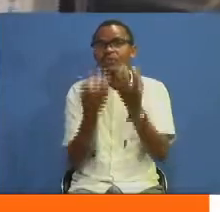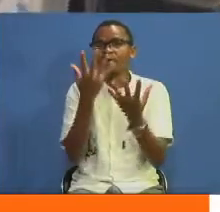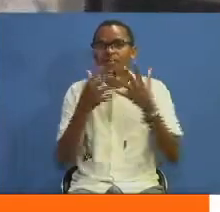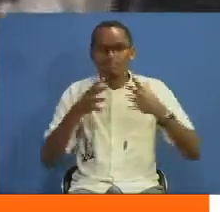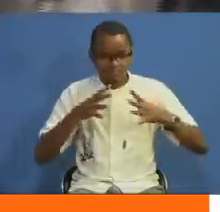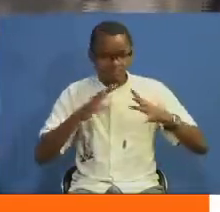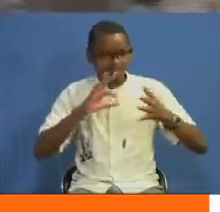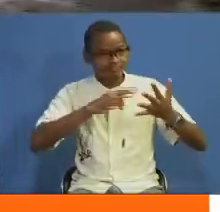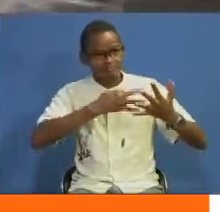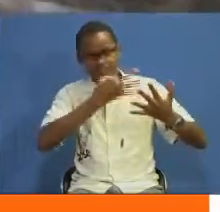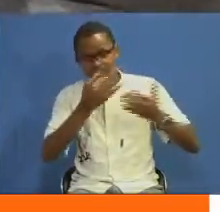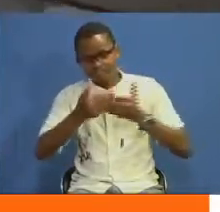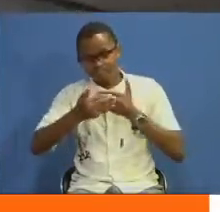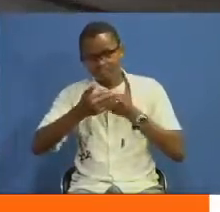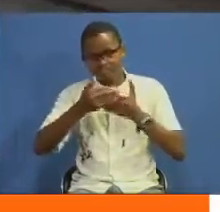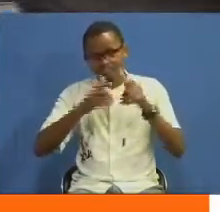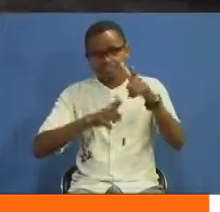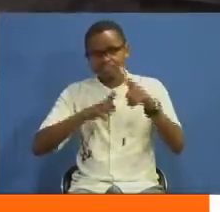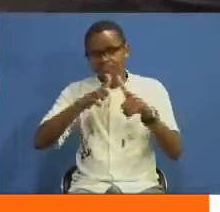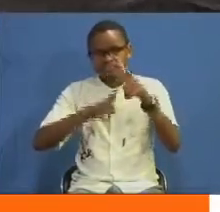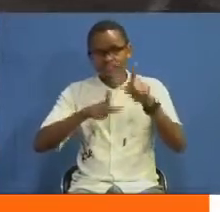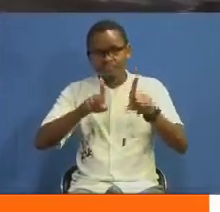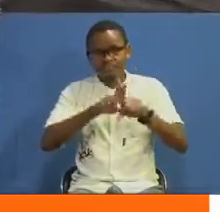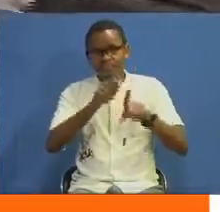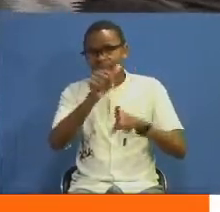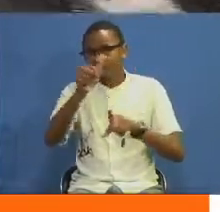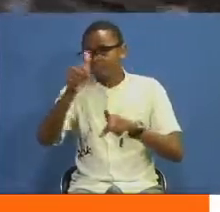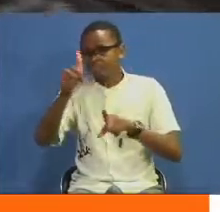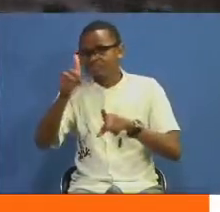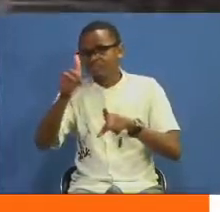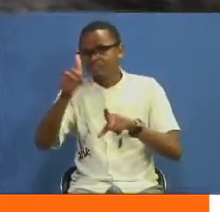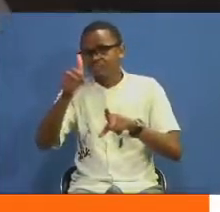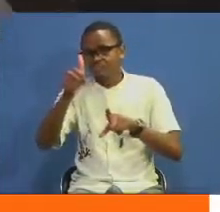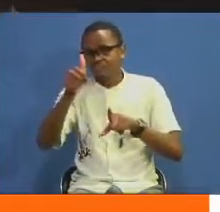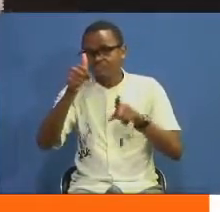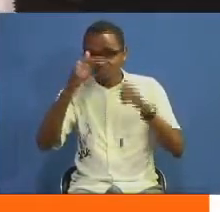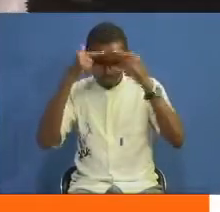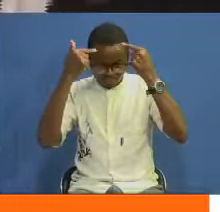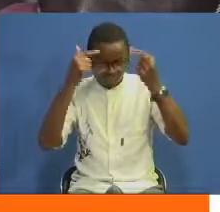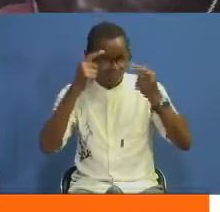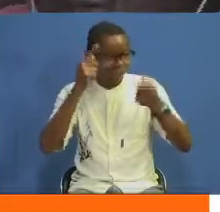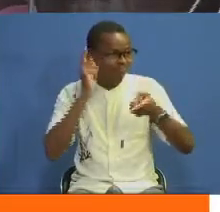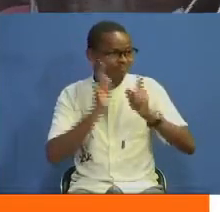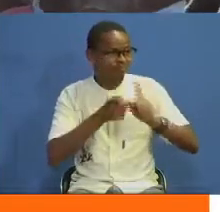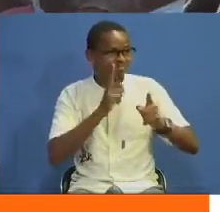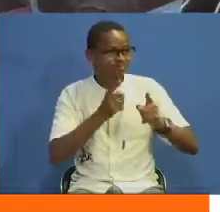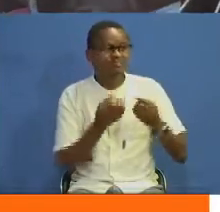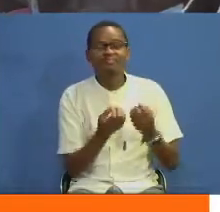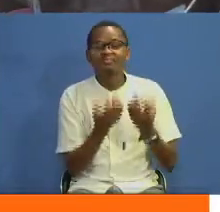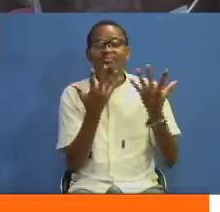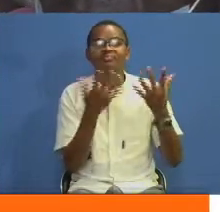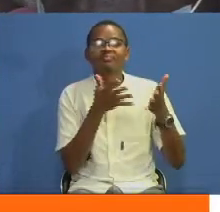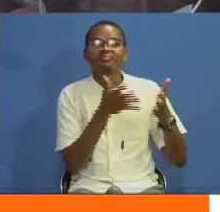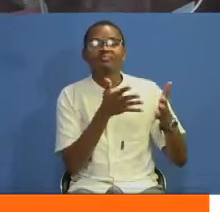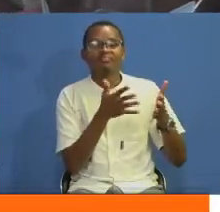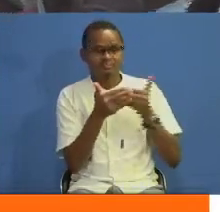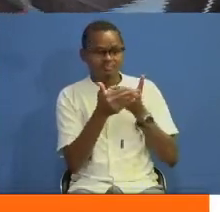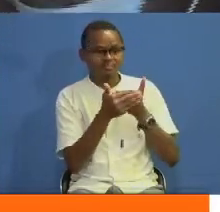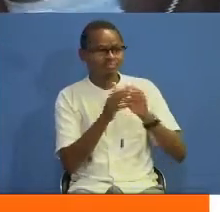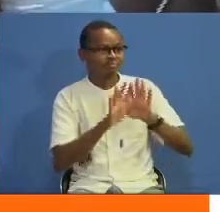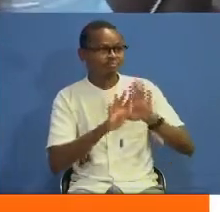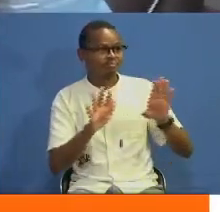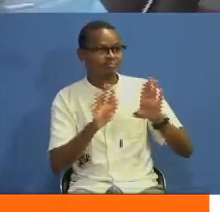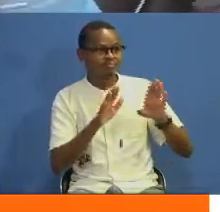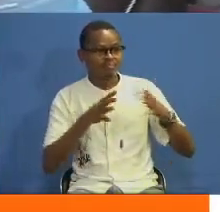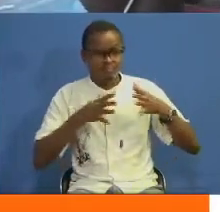watu waliokuwepo karibu na lori hilo huku wengine wakifaulu kutoroka. Moto ilikuwa kubwa sana hatungeweza kufika karibu. Na